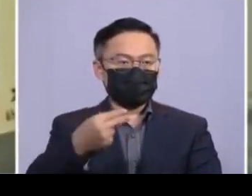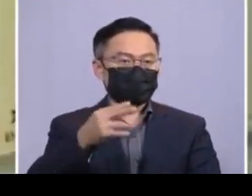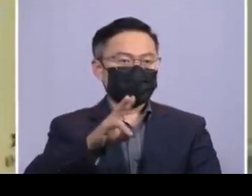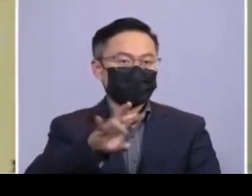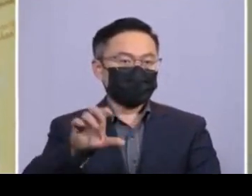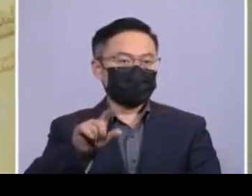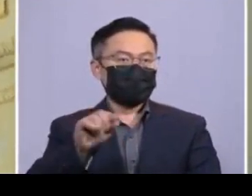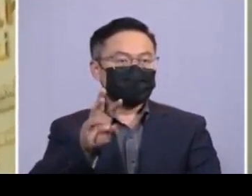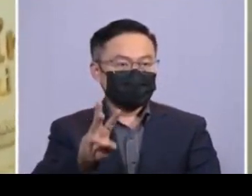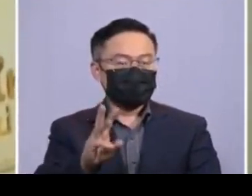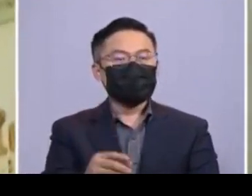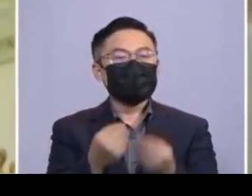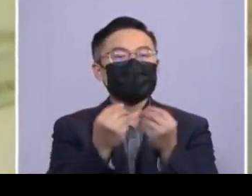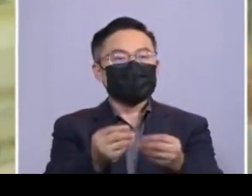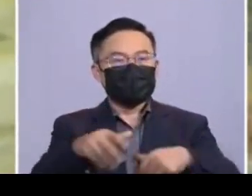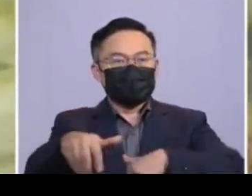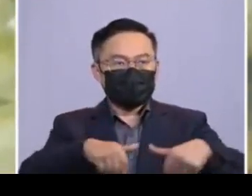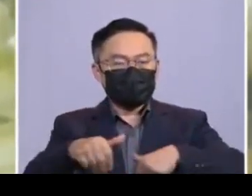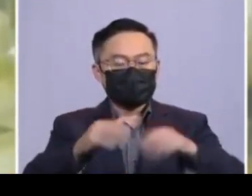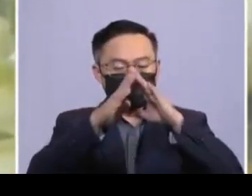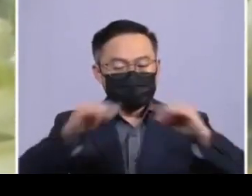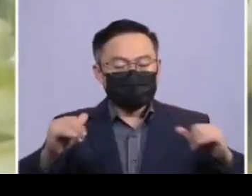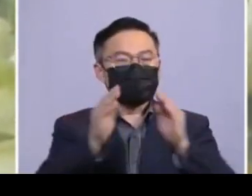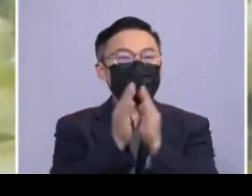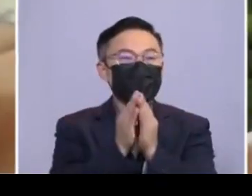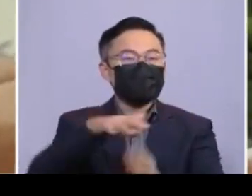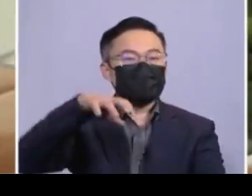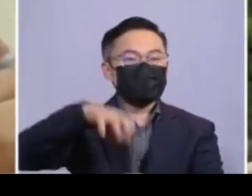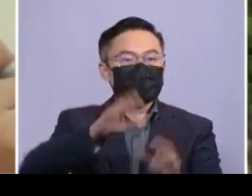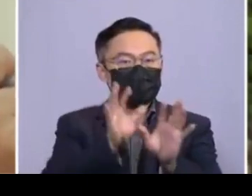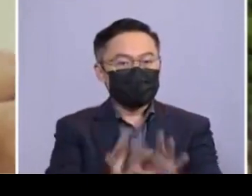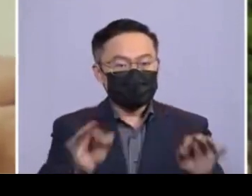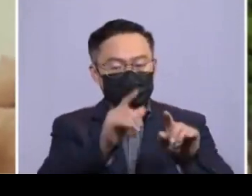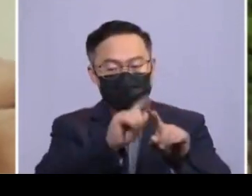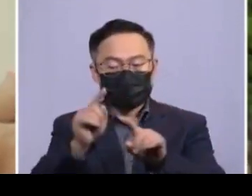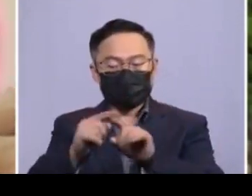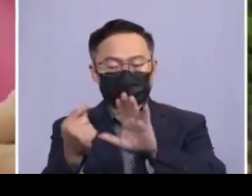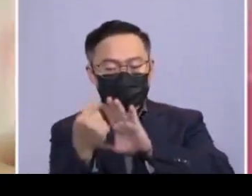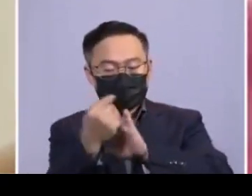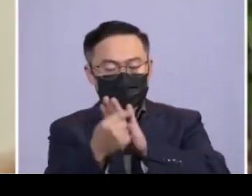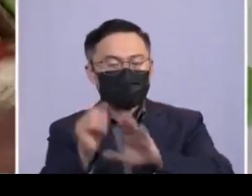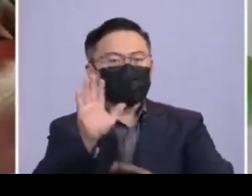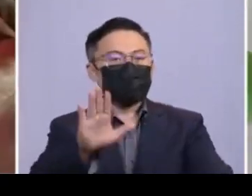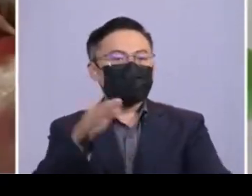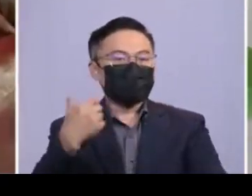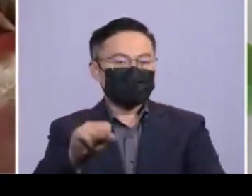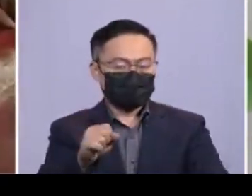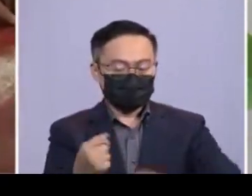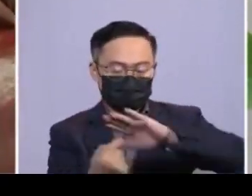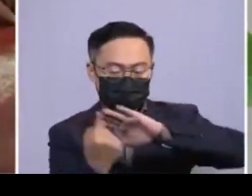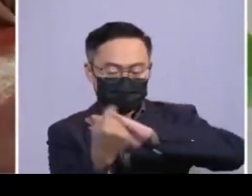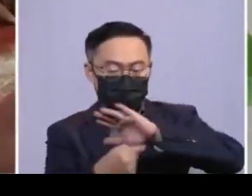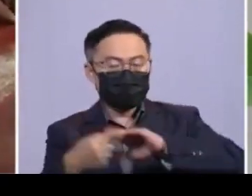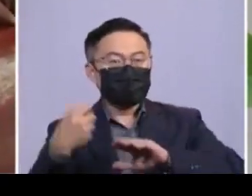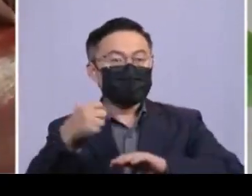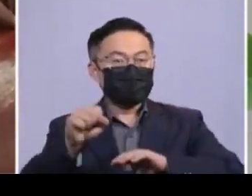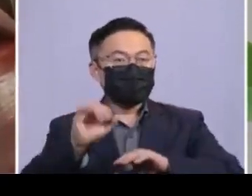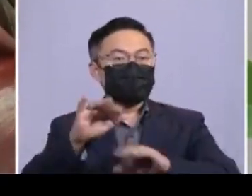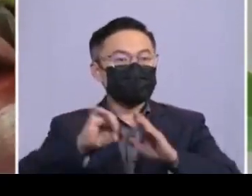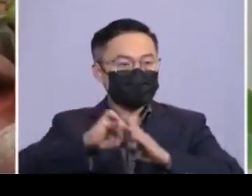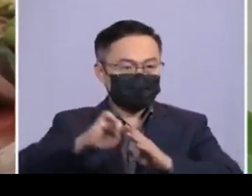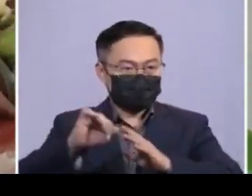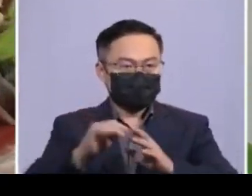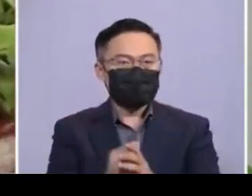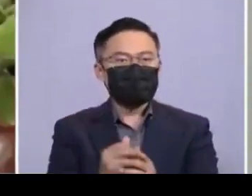นี้จะถึงวันที่ 16เมษายนนี้ตามวัดและก็สถานที่ต่างๆรวม 10แห่งนะครับเพื่อความเป็นสิริมงคลและเสริมสร้างกำลังใจ